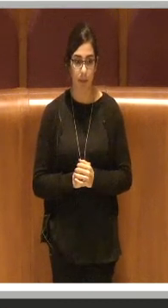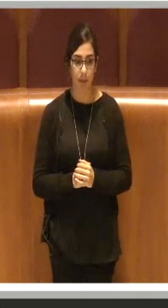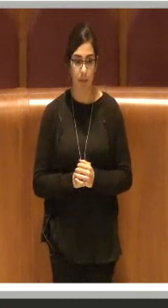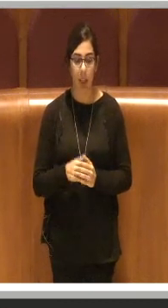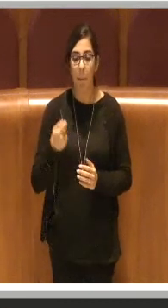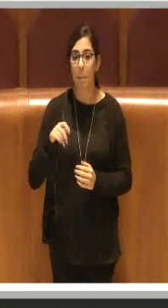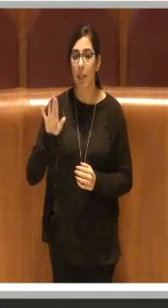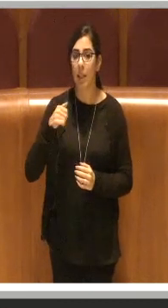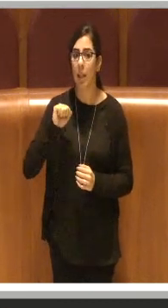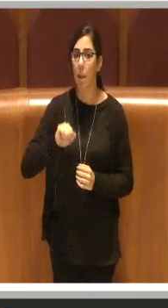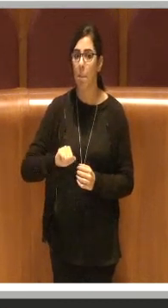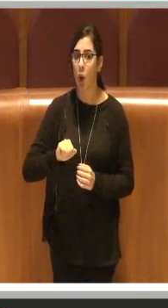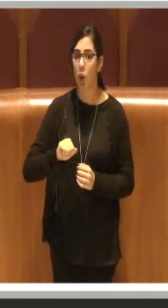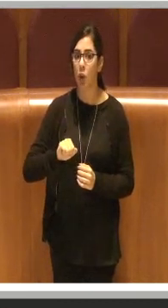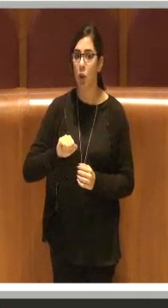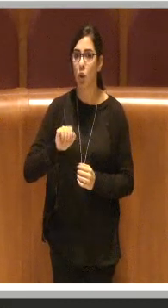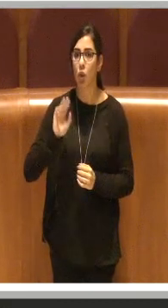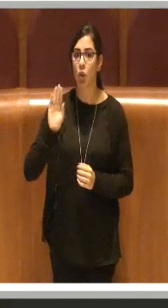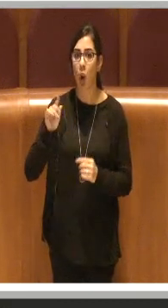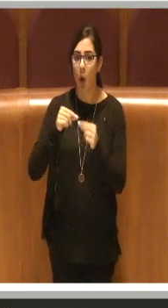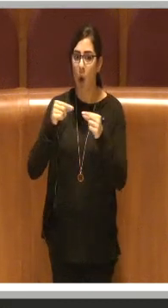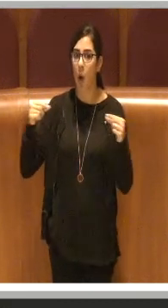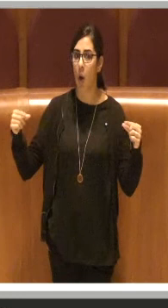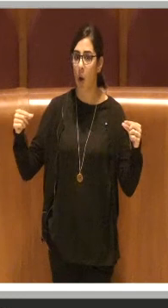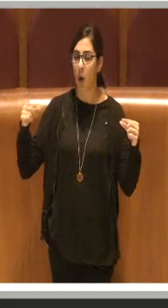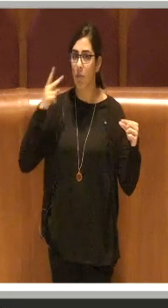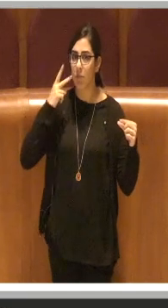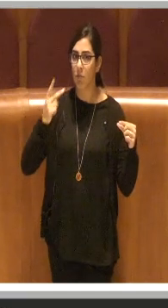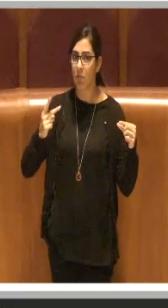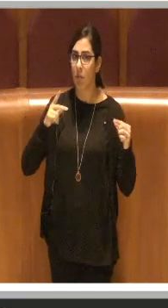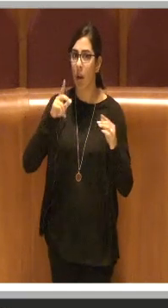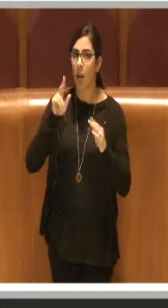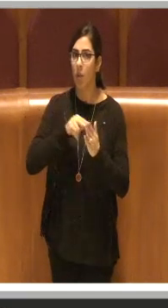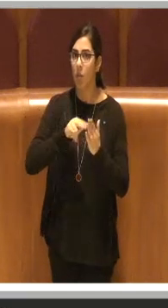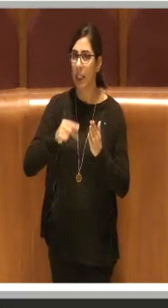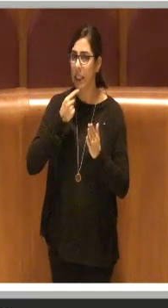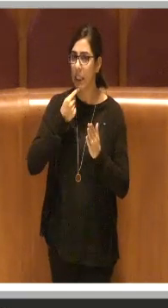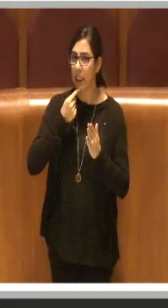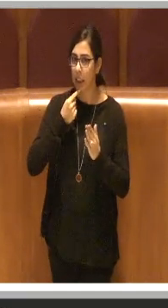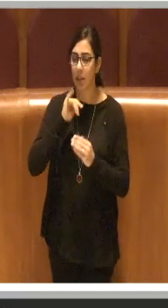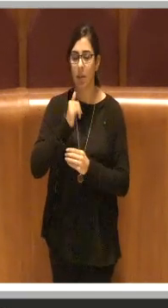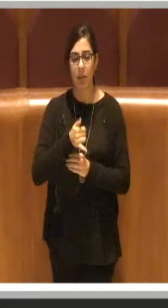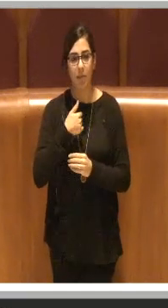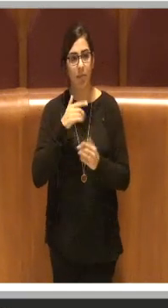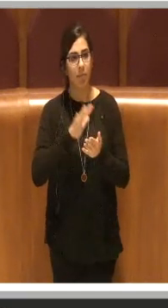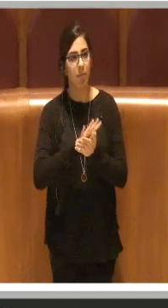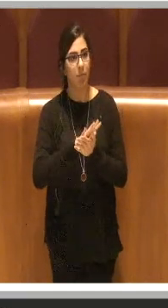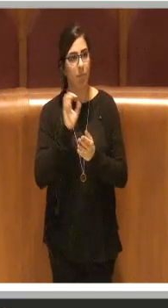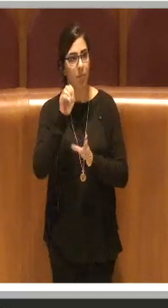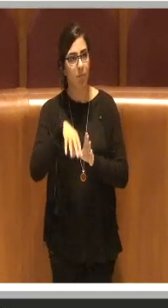Presidente, le posso chiedere poi la strisciata? Assolutamente, Presidente. Sì, la pubblichiamo immediatamente nella...